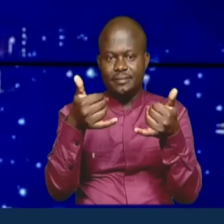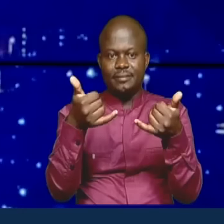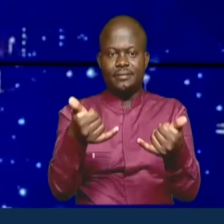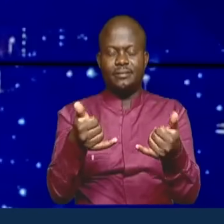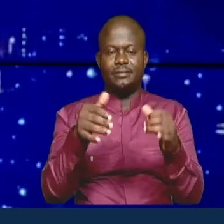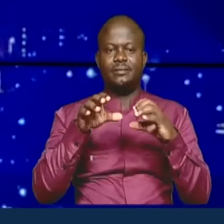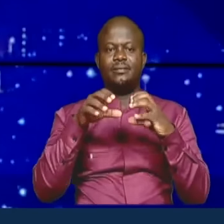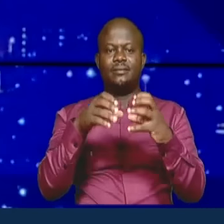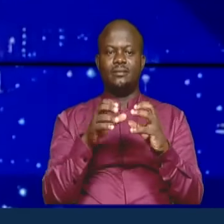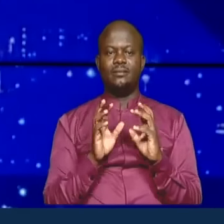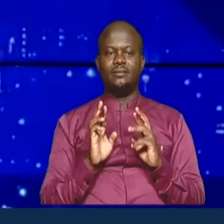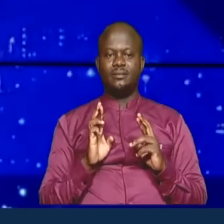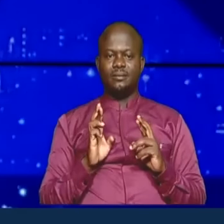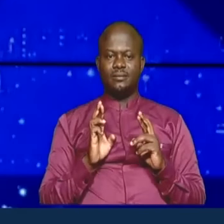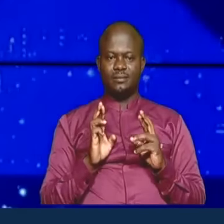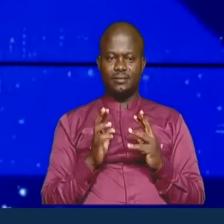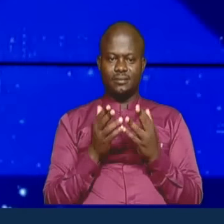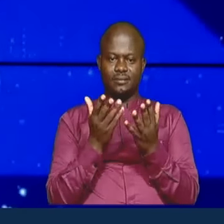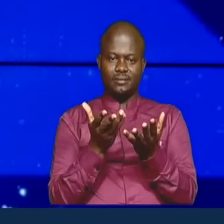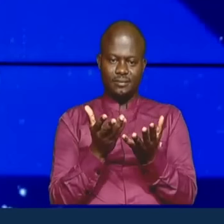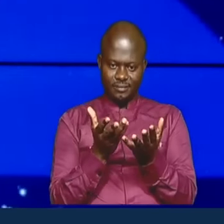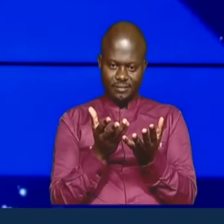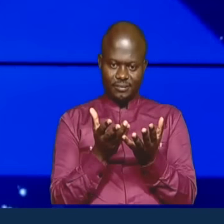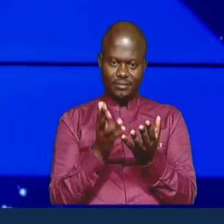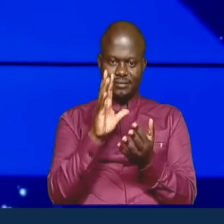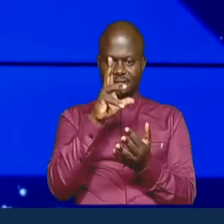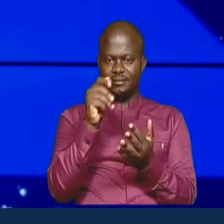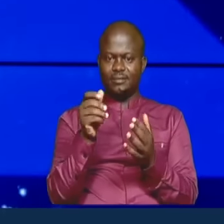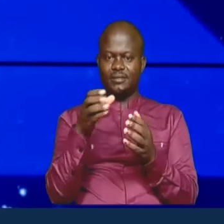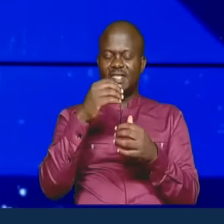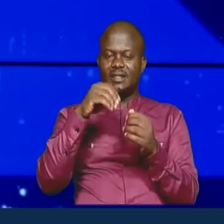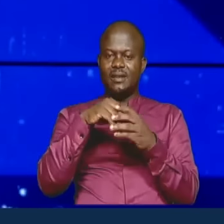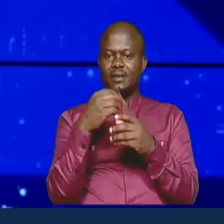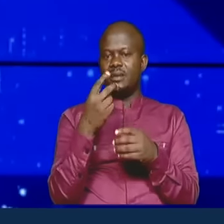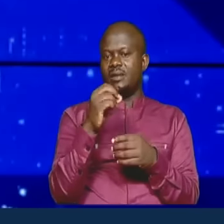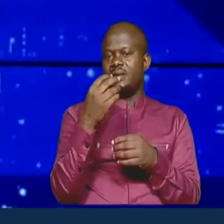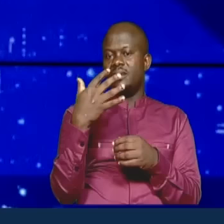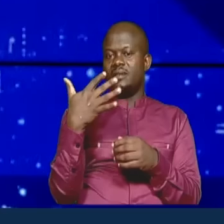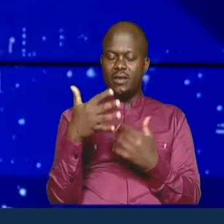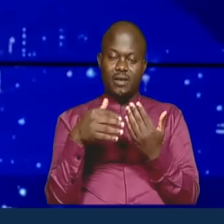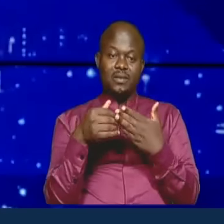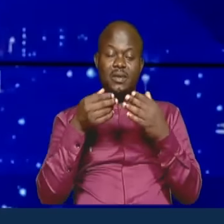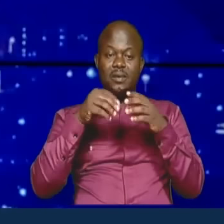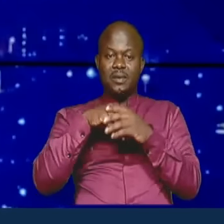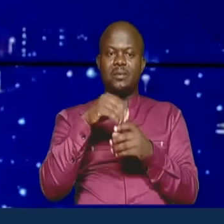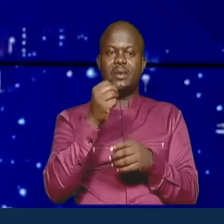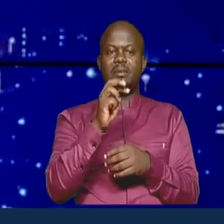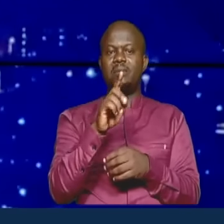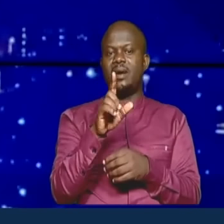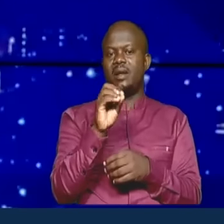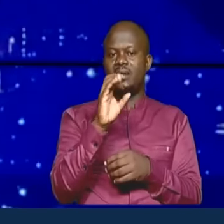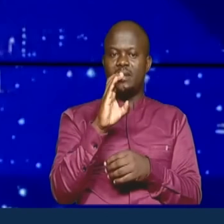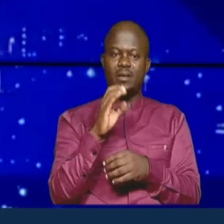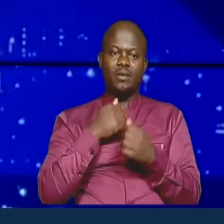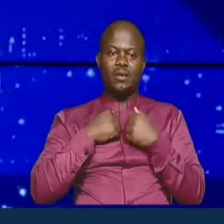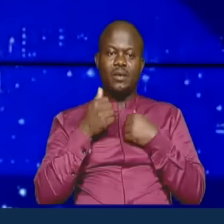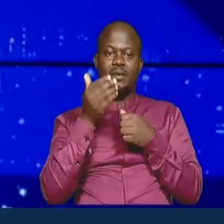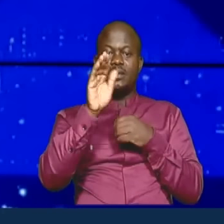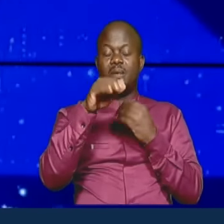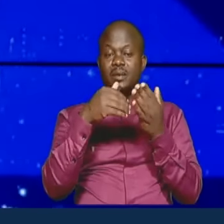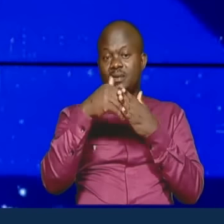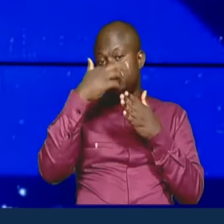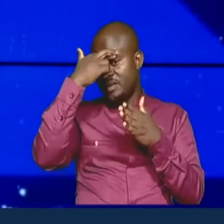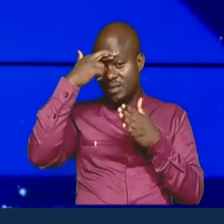itsinda, icyizere kirari ariko muri igikombe cya Afurika cya 2025 kizabera muri Maroc, u Rwanda rwasubira. Niyo mpamvu